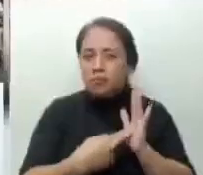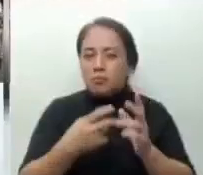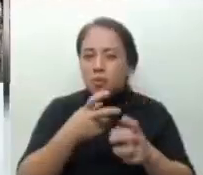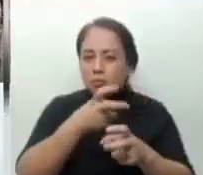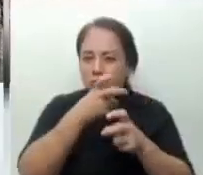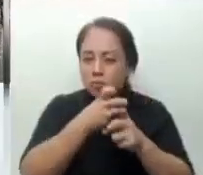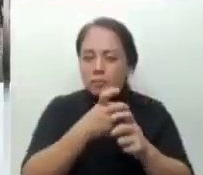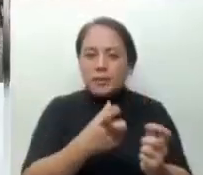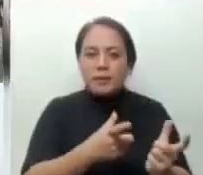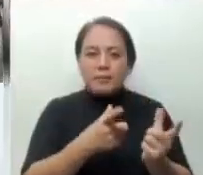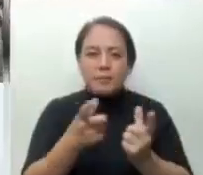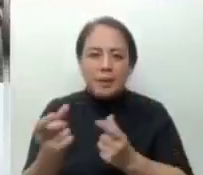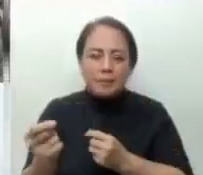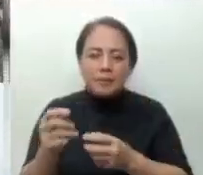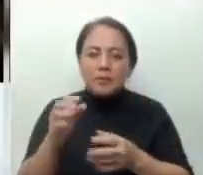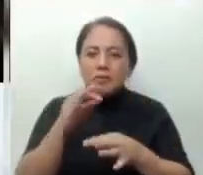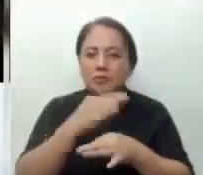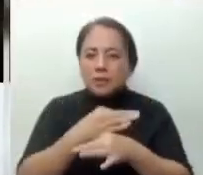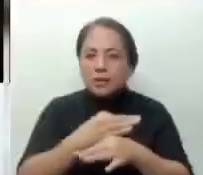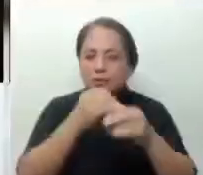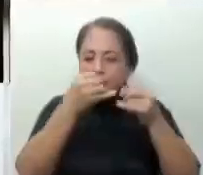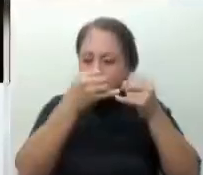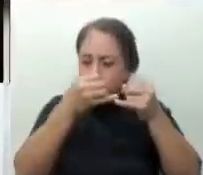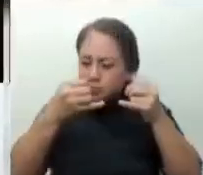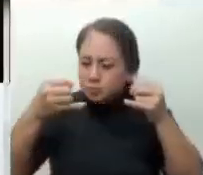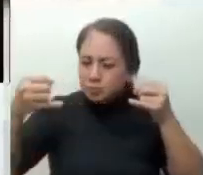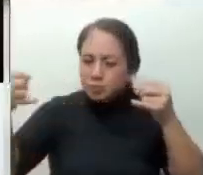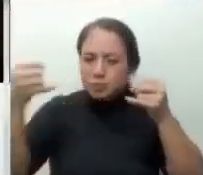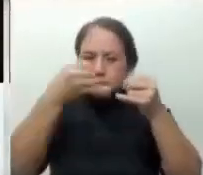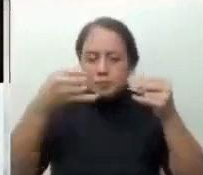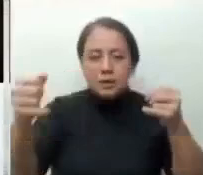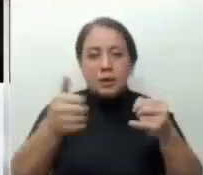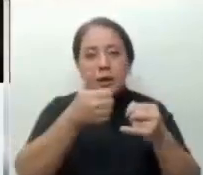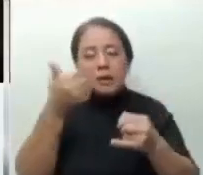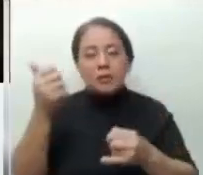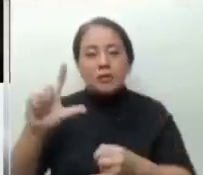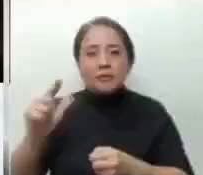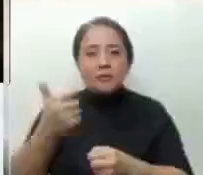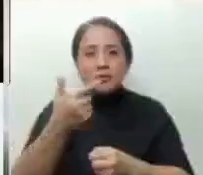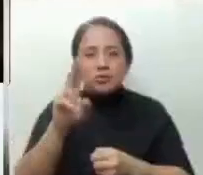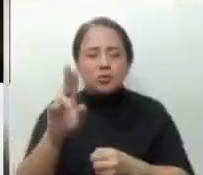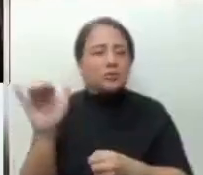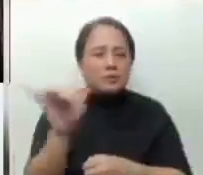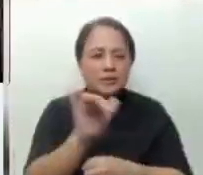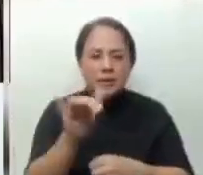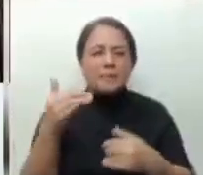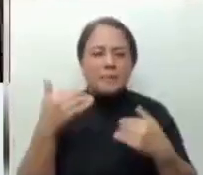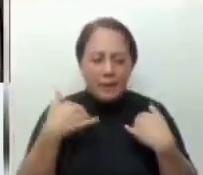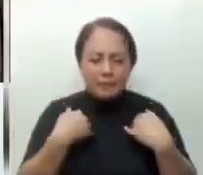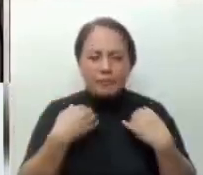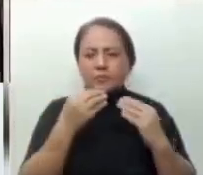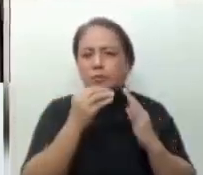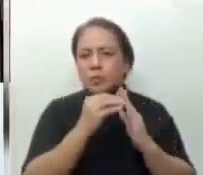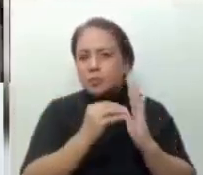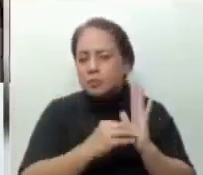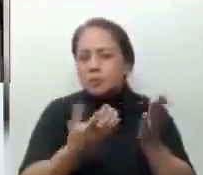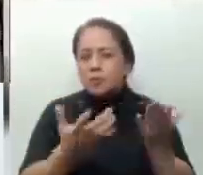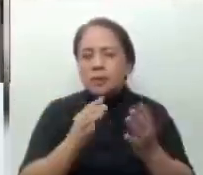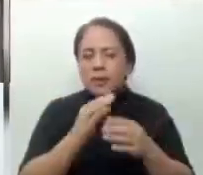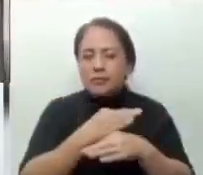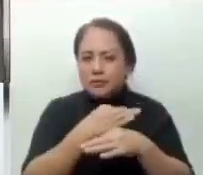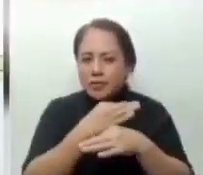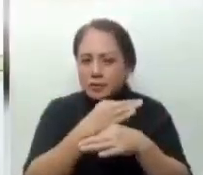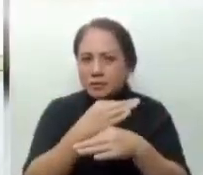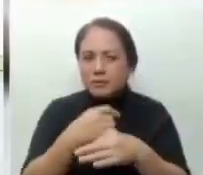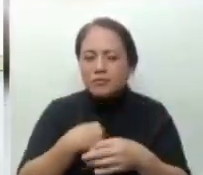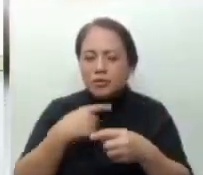sa maayos sa paglalatag ng mga kable. Ang ibang LGU, dati na rin naglabas ng mga kautusan para maghigpit laban sa spaghetti